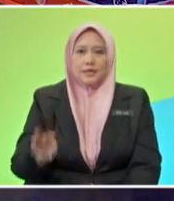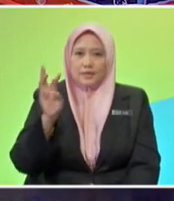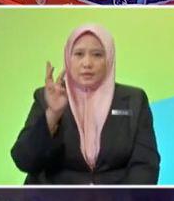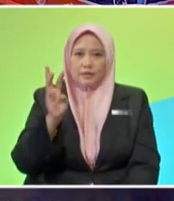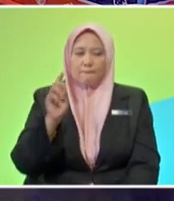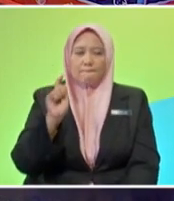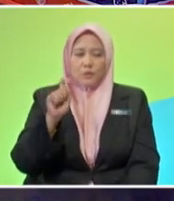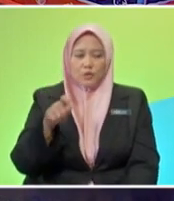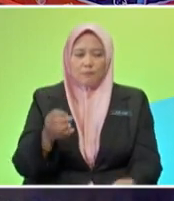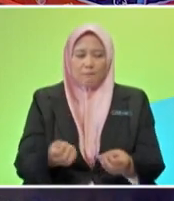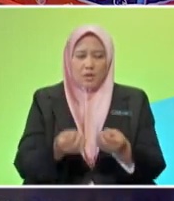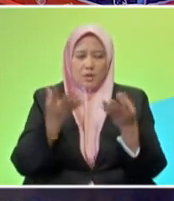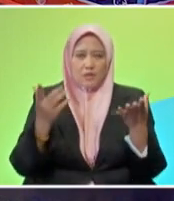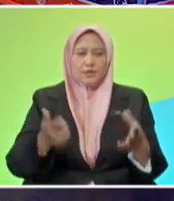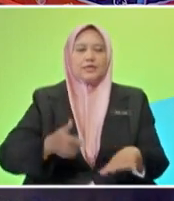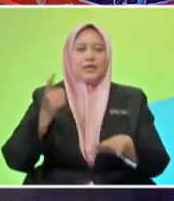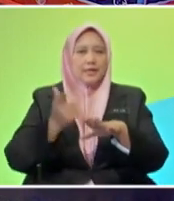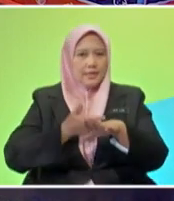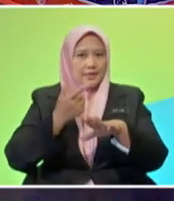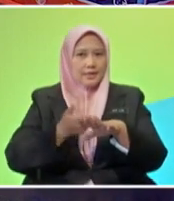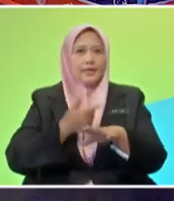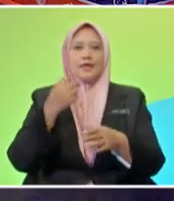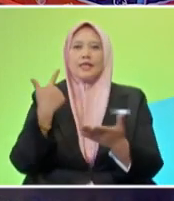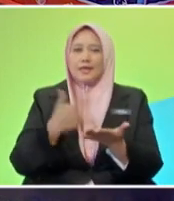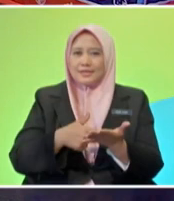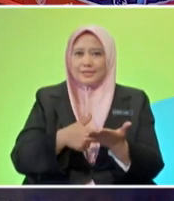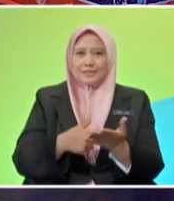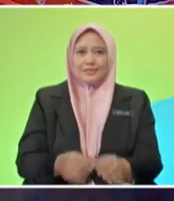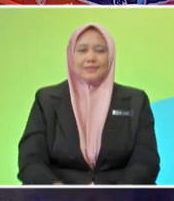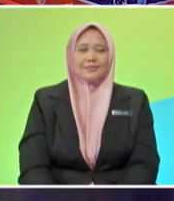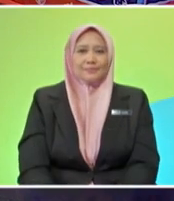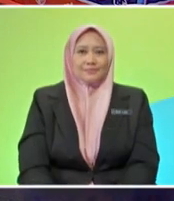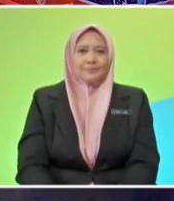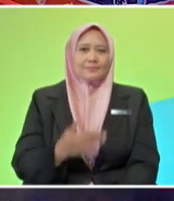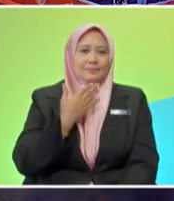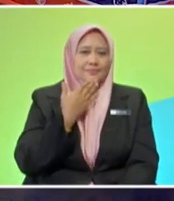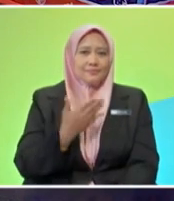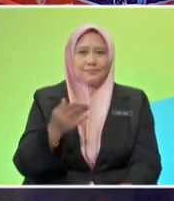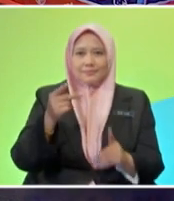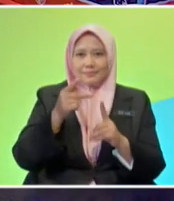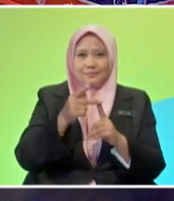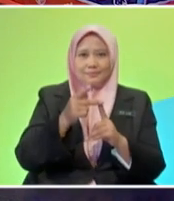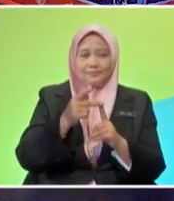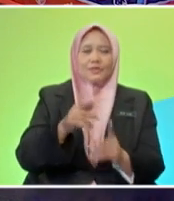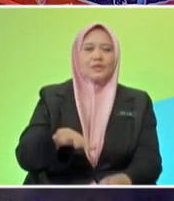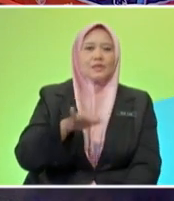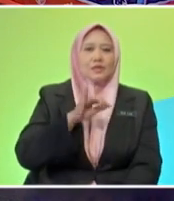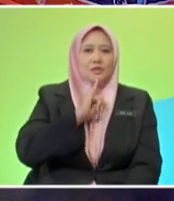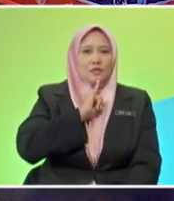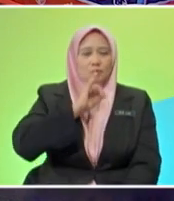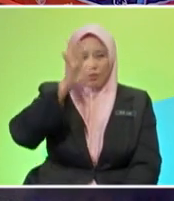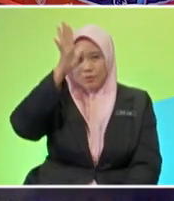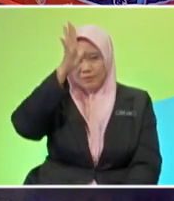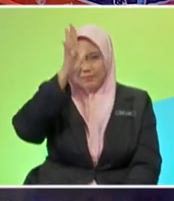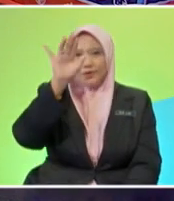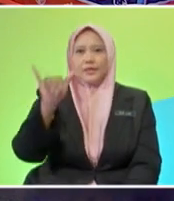terima kasih juga kepada para ibu bapa yang menemani murid-murid kita pada hari ini di Google Meet, iaitu murid-murid kita Kairin Rose, Azra Ilana,